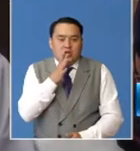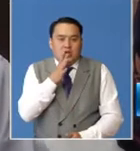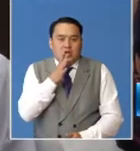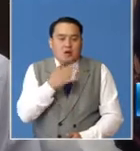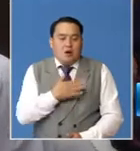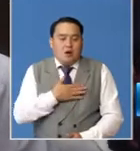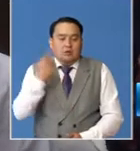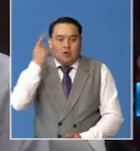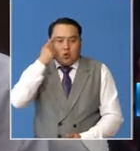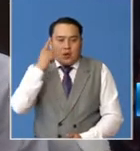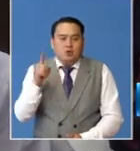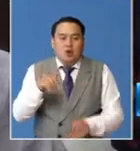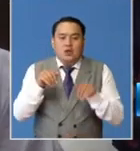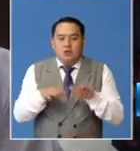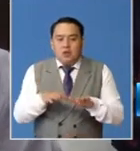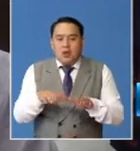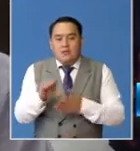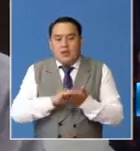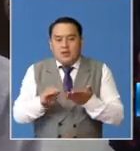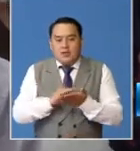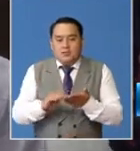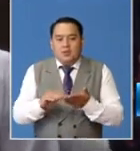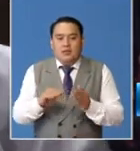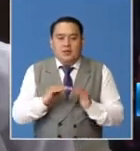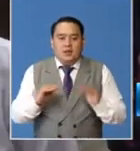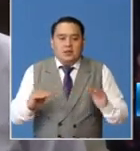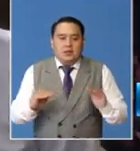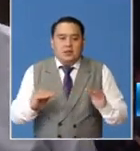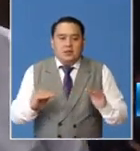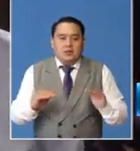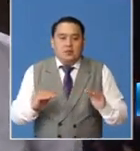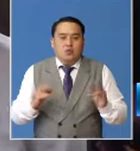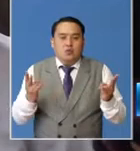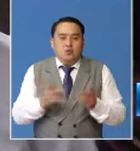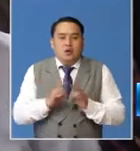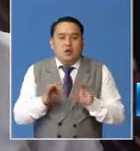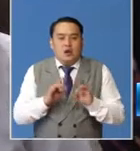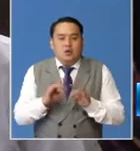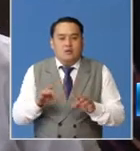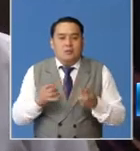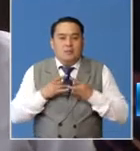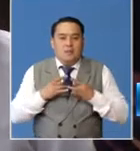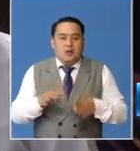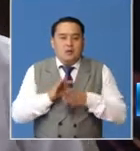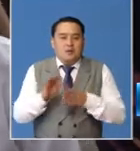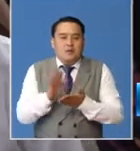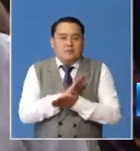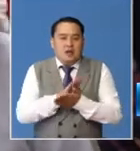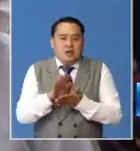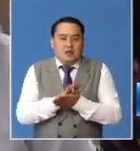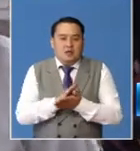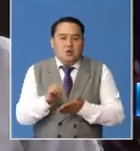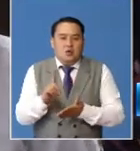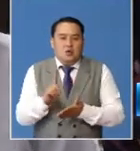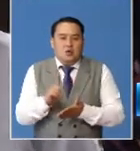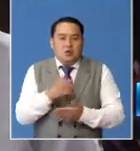Тогда я и задумалась, и решила начать писать песенки для таких детишек. Стоит отметить, что все концерты проводятся бесплатно, потому как